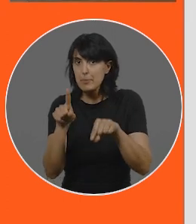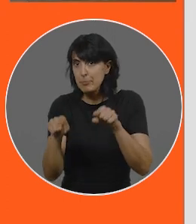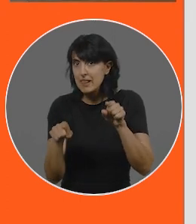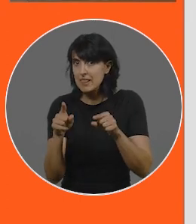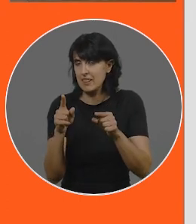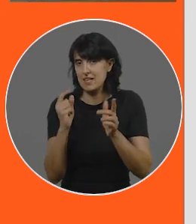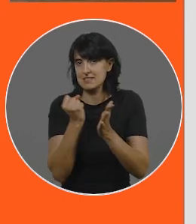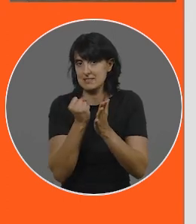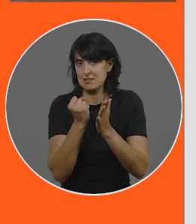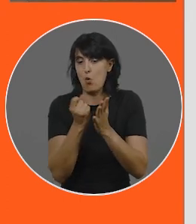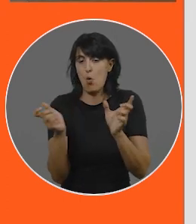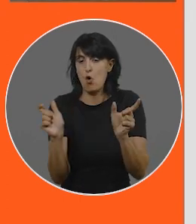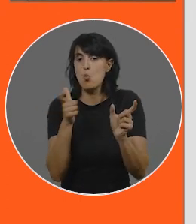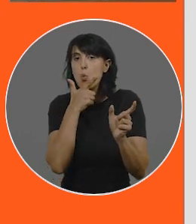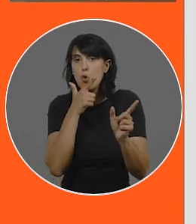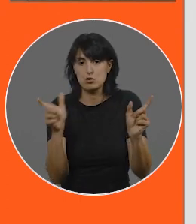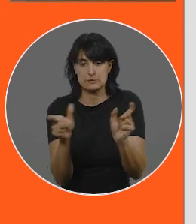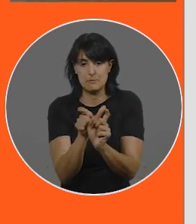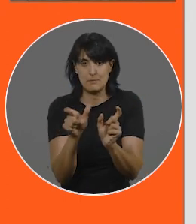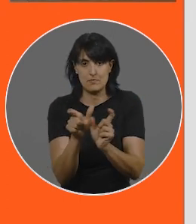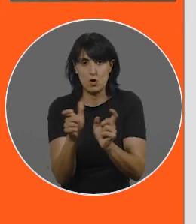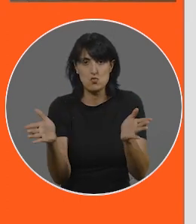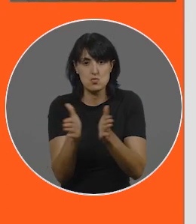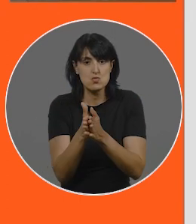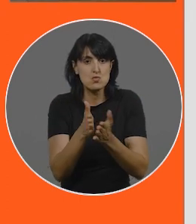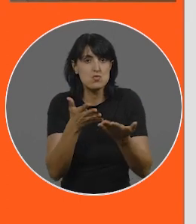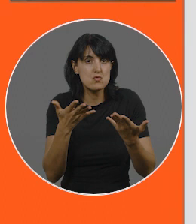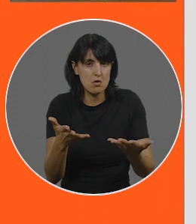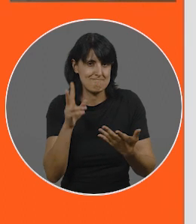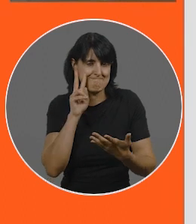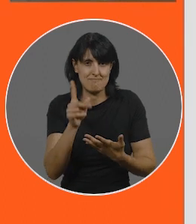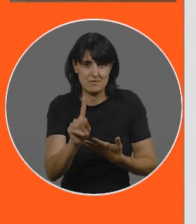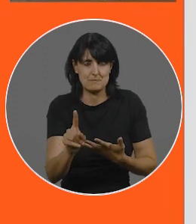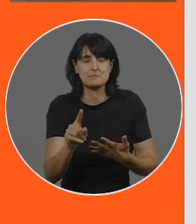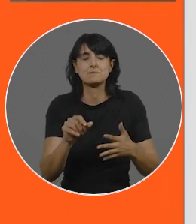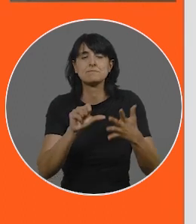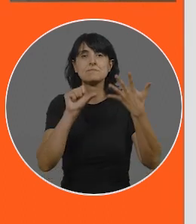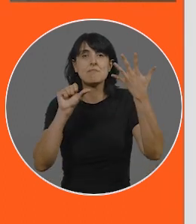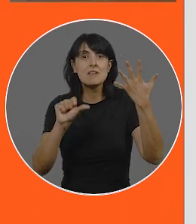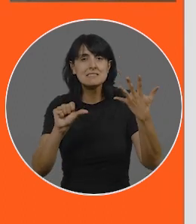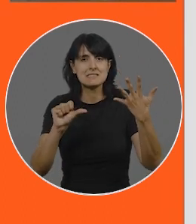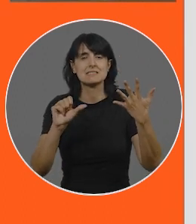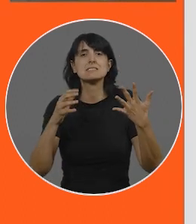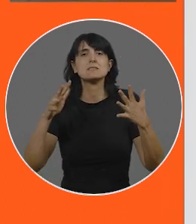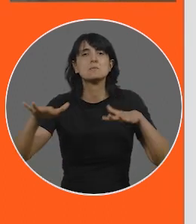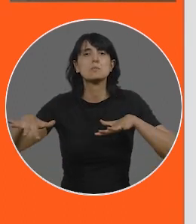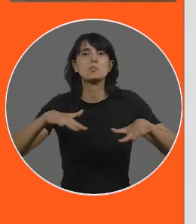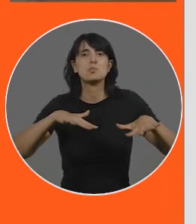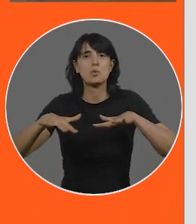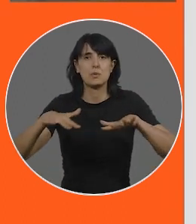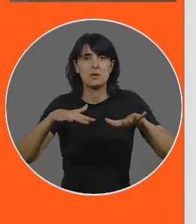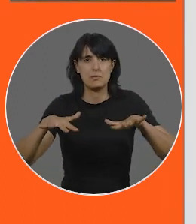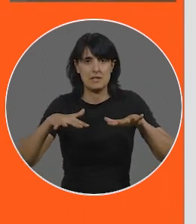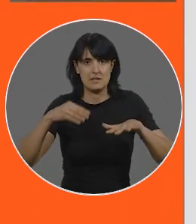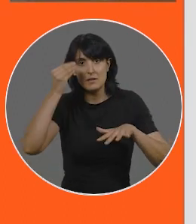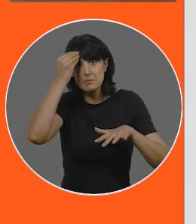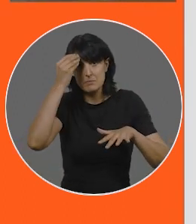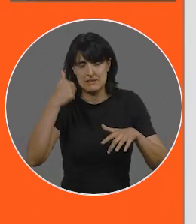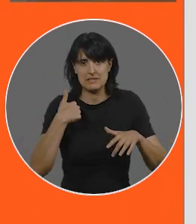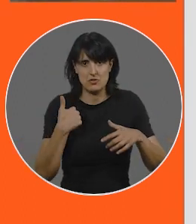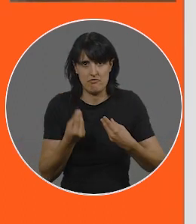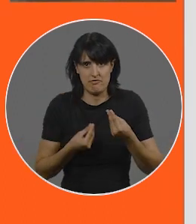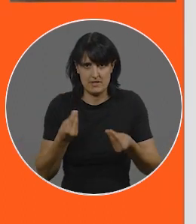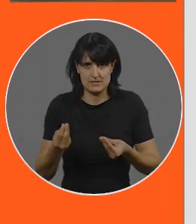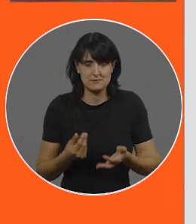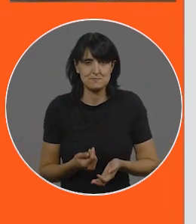que segons quin color es combinis, no es veuran. Sisè punt, el moviment. Imagineu que jo ara estigués aquí